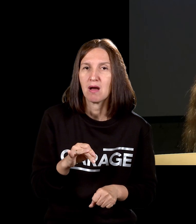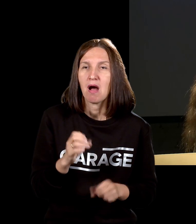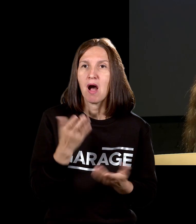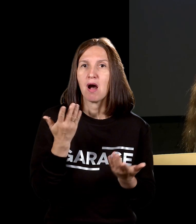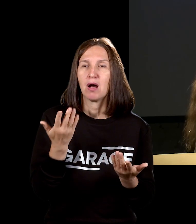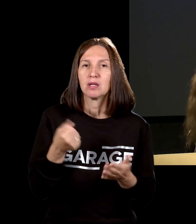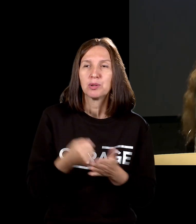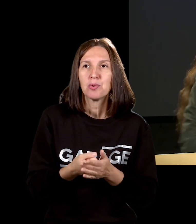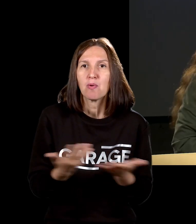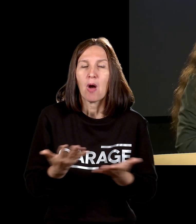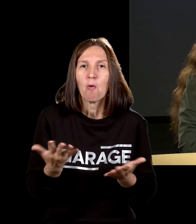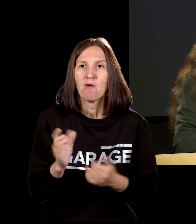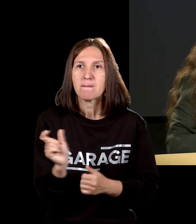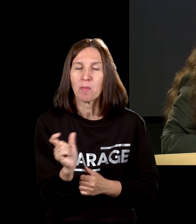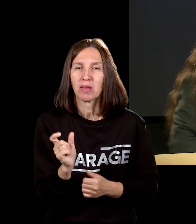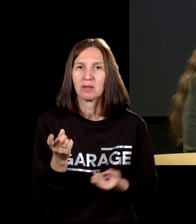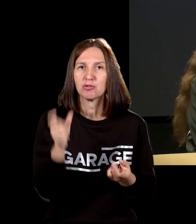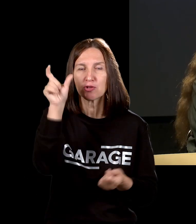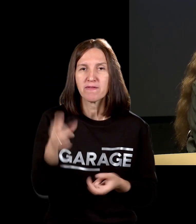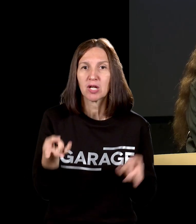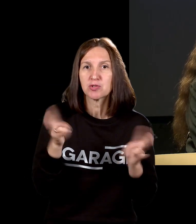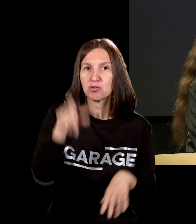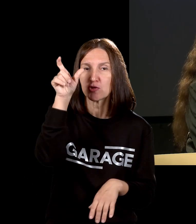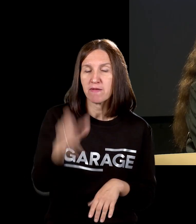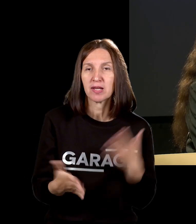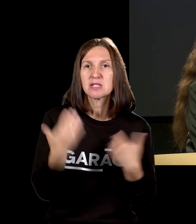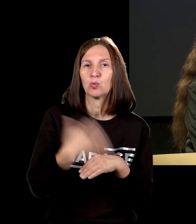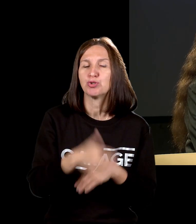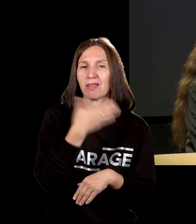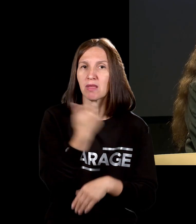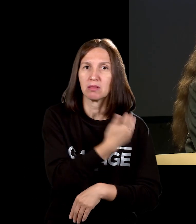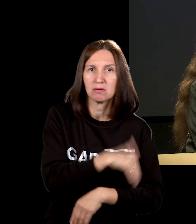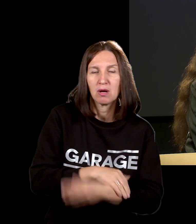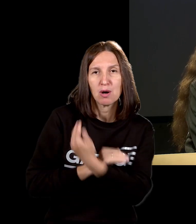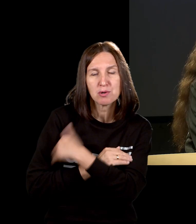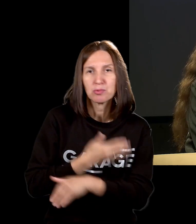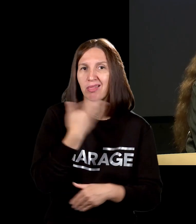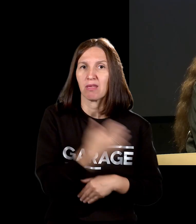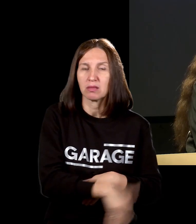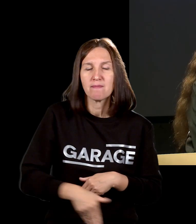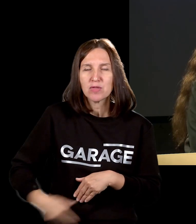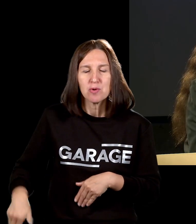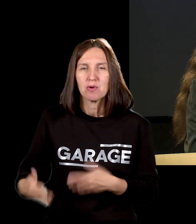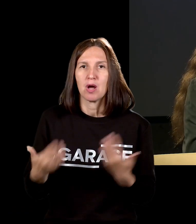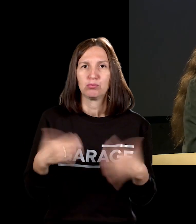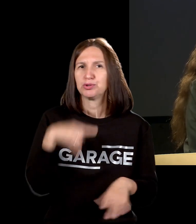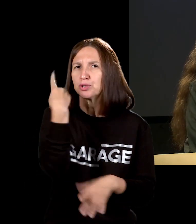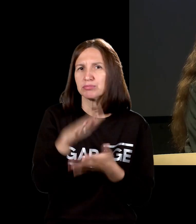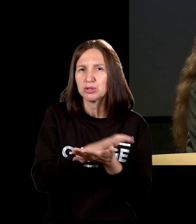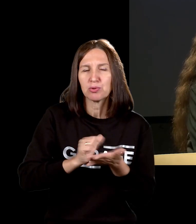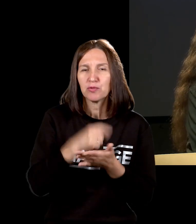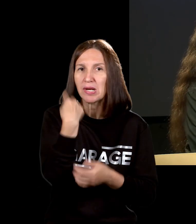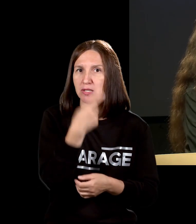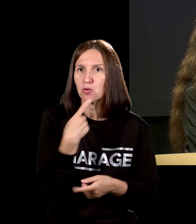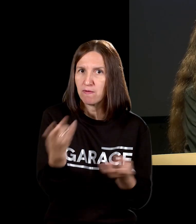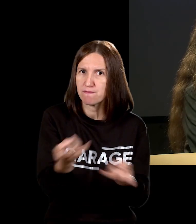продолжает быть человеком, даже если у него уже там нету рук, ног, если он наполовину состоит из протезов, если у него абсолютно искаженное или изуродованное лицо,